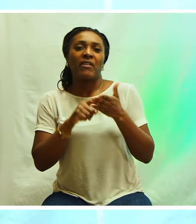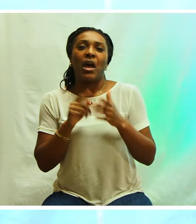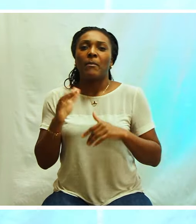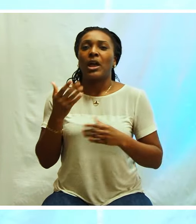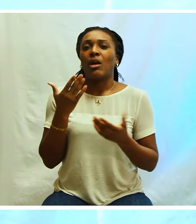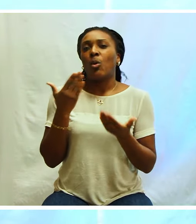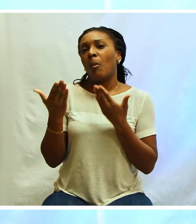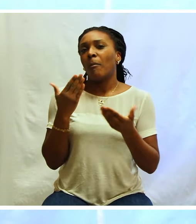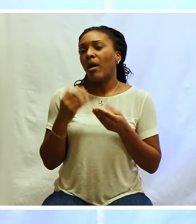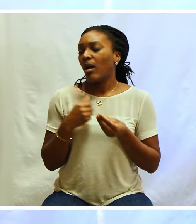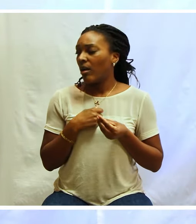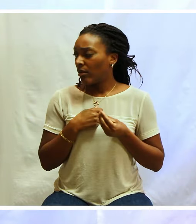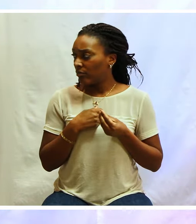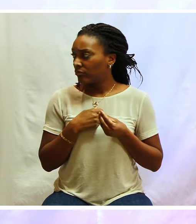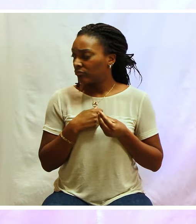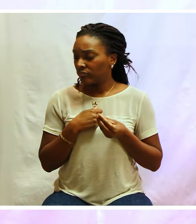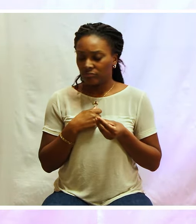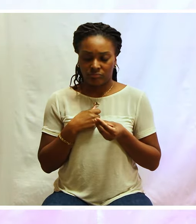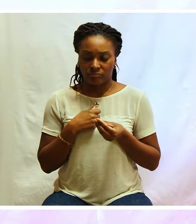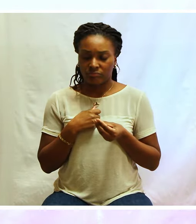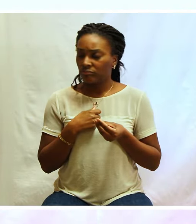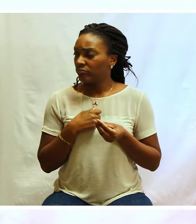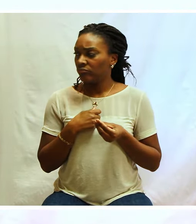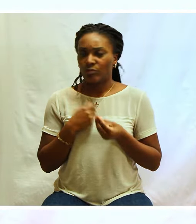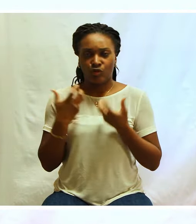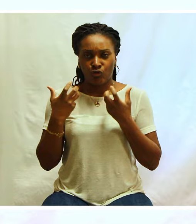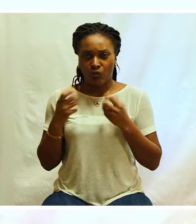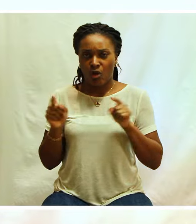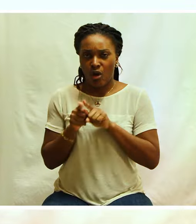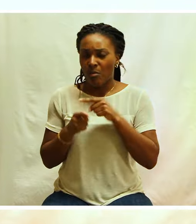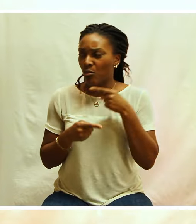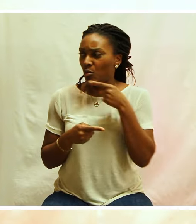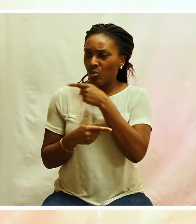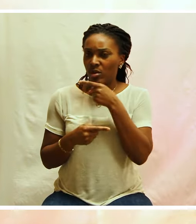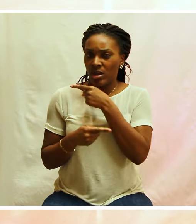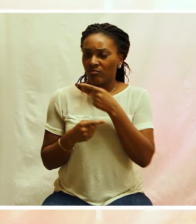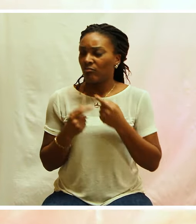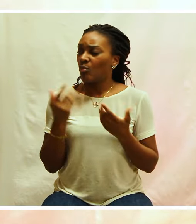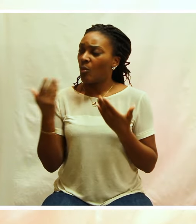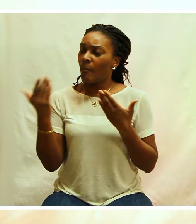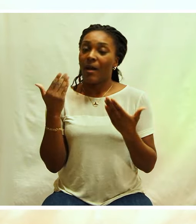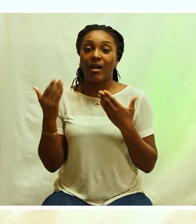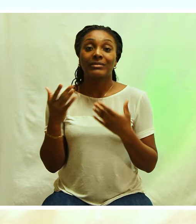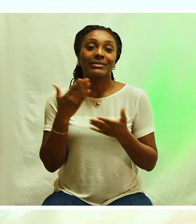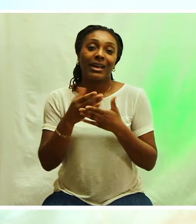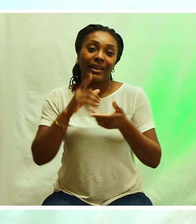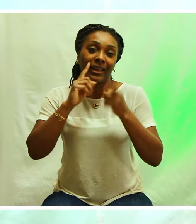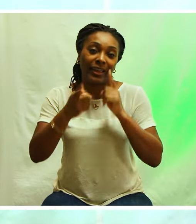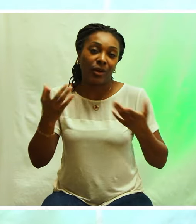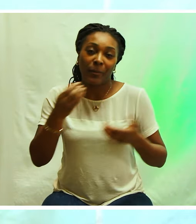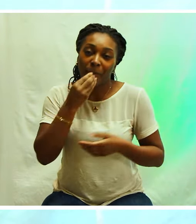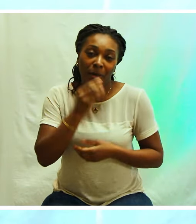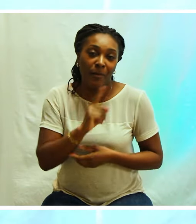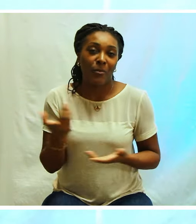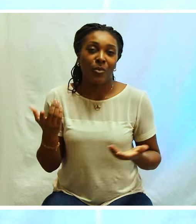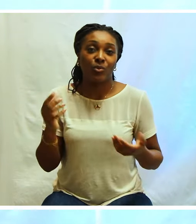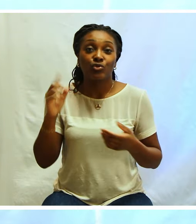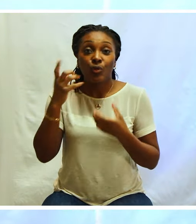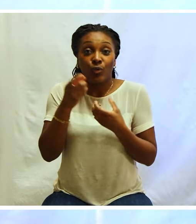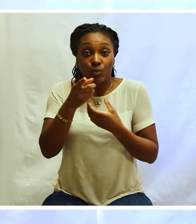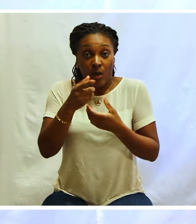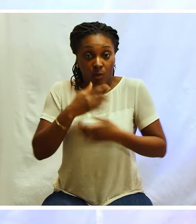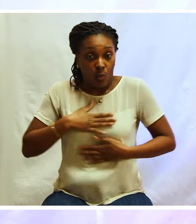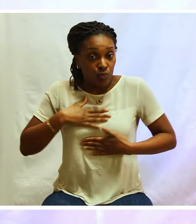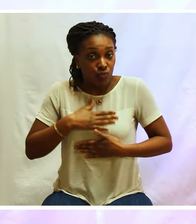tu dis, j'aurais bien voulu être comme lui, etc. Et tu te compares, et c'est une erreur. C'est une erreur parce que Dieu te demande